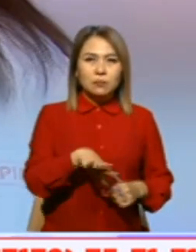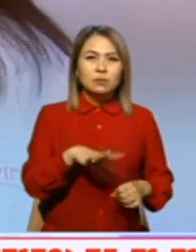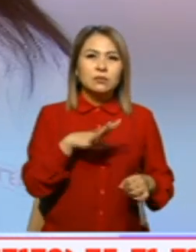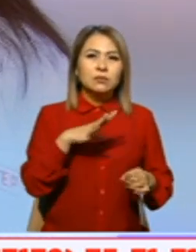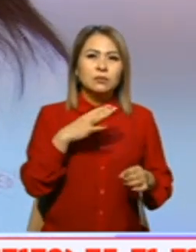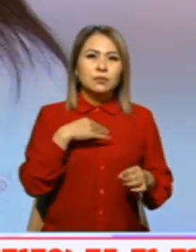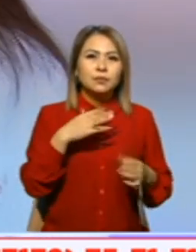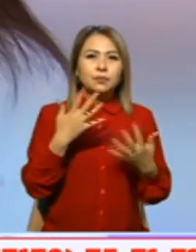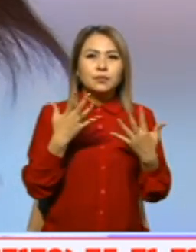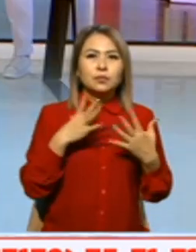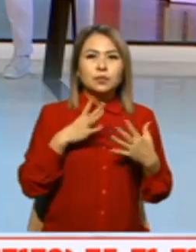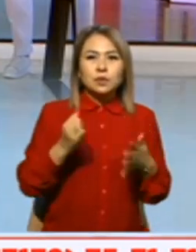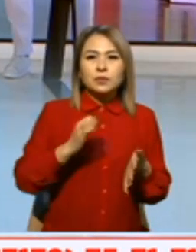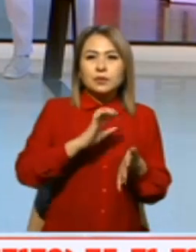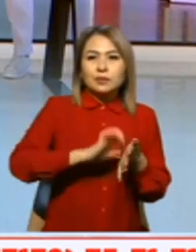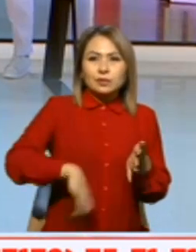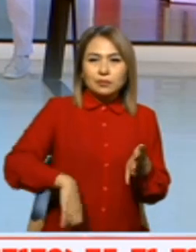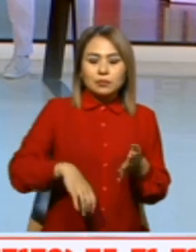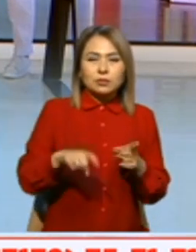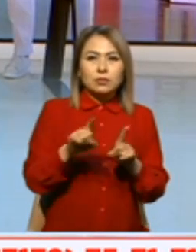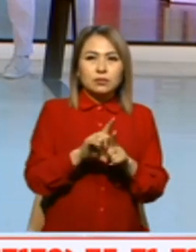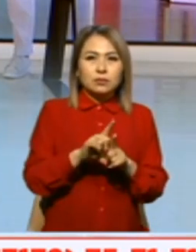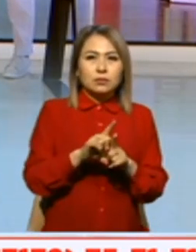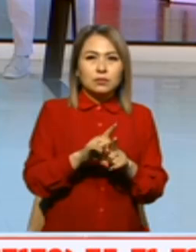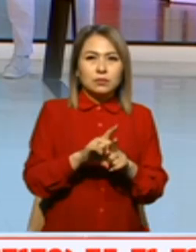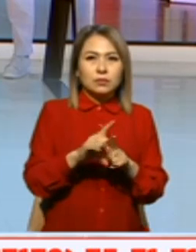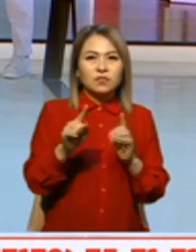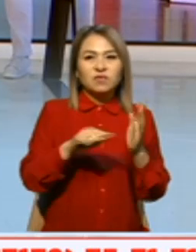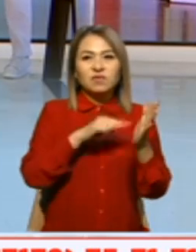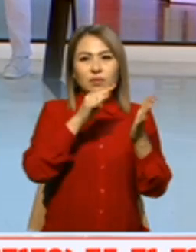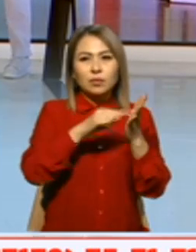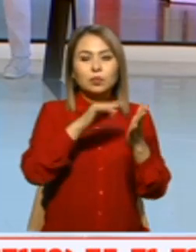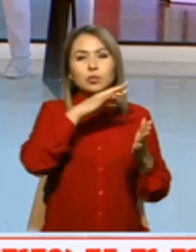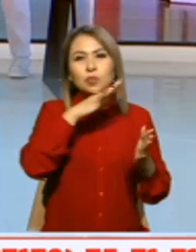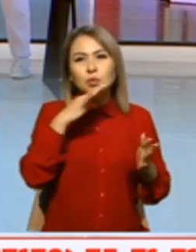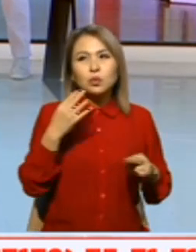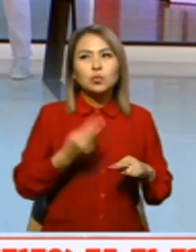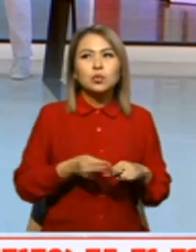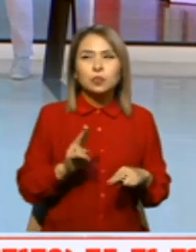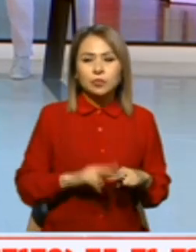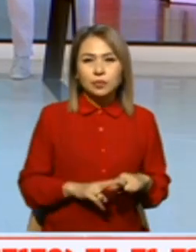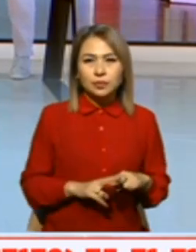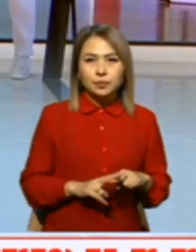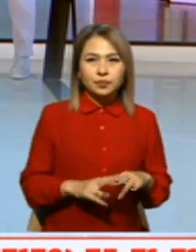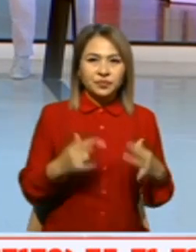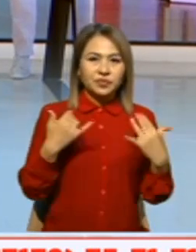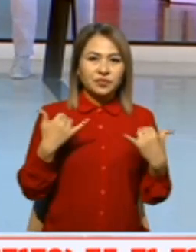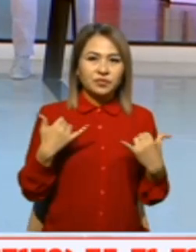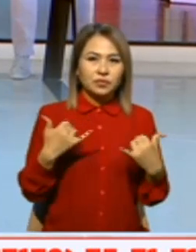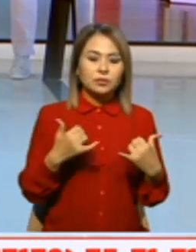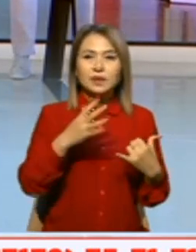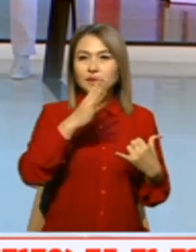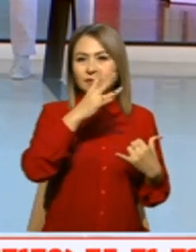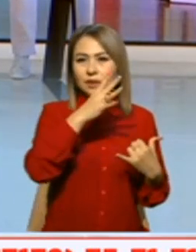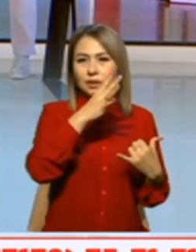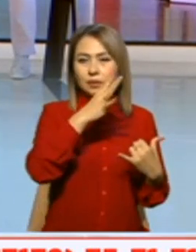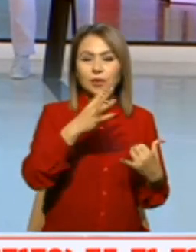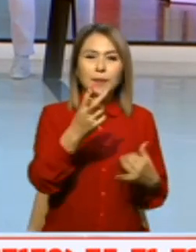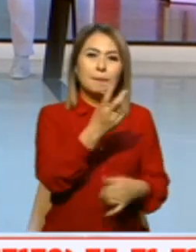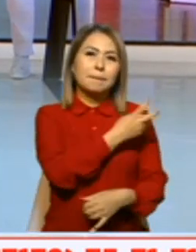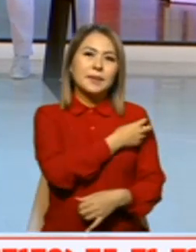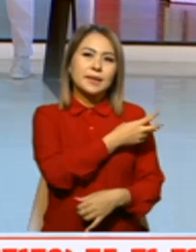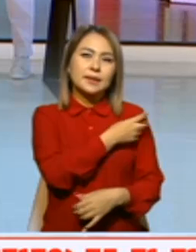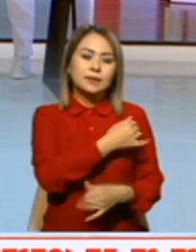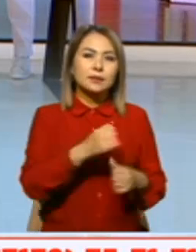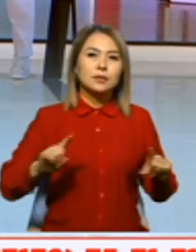мүмкін мен бұл баланы дүниеге әкелмес бедім деген сондай сауалдарда туып атады. Сондықтан енді бүгінгі таңдағы медицинадан